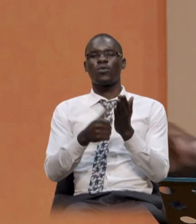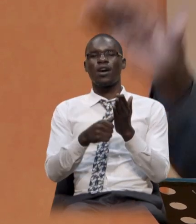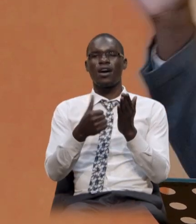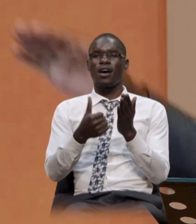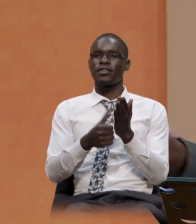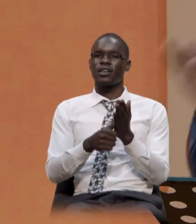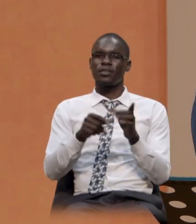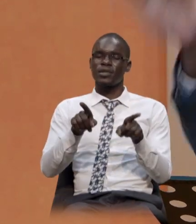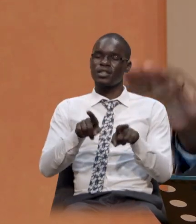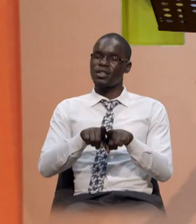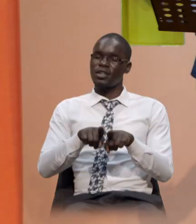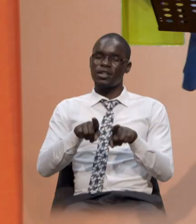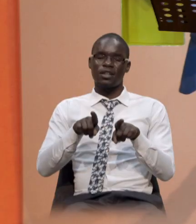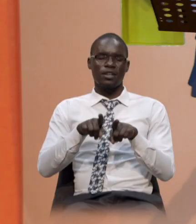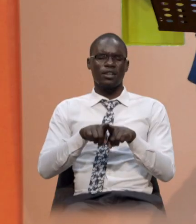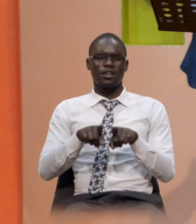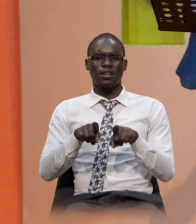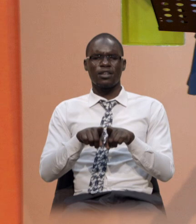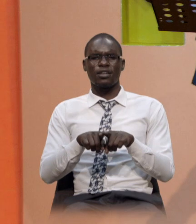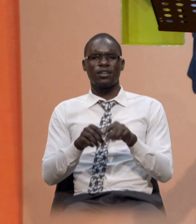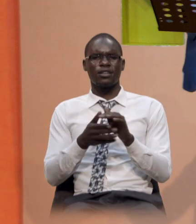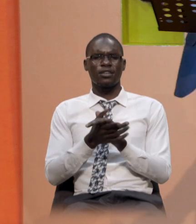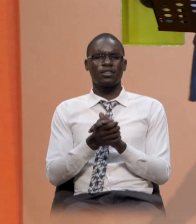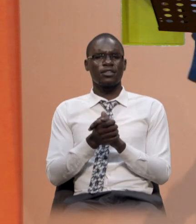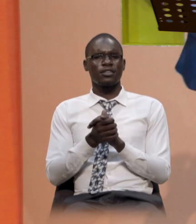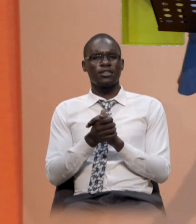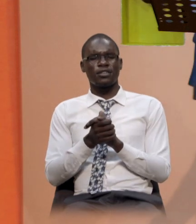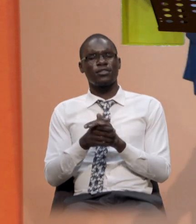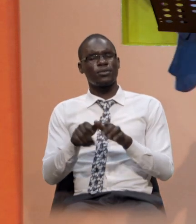mambi wa hajapia